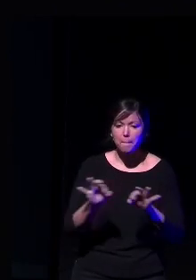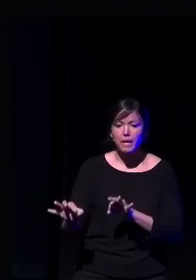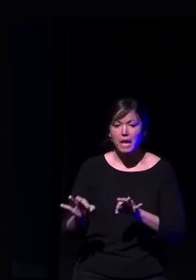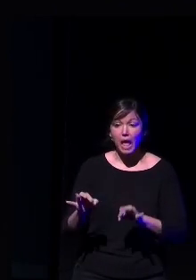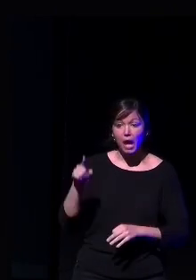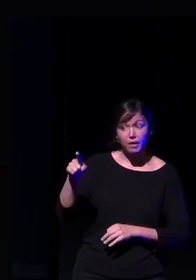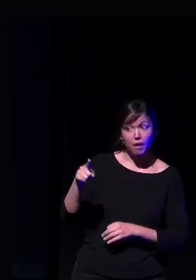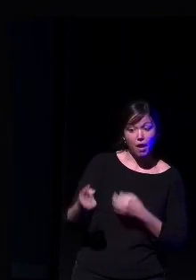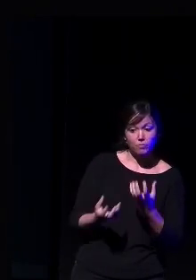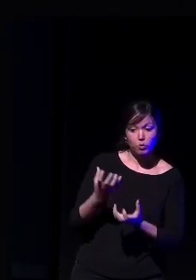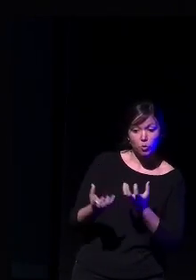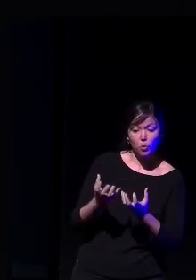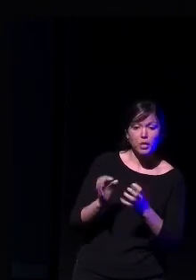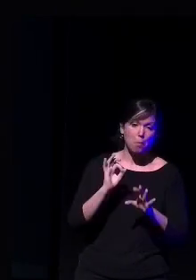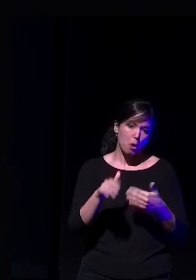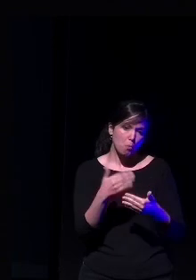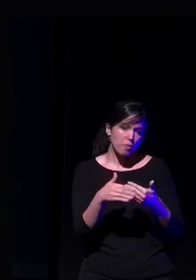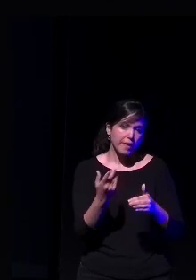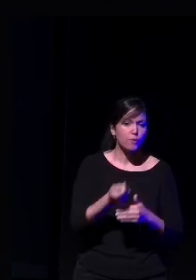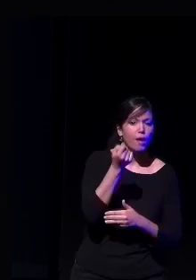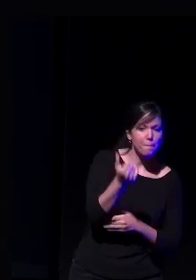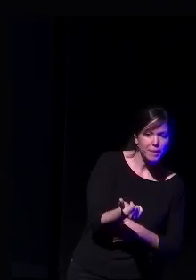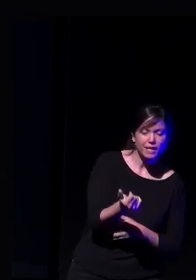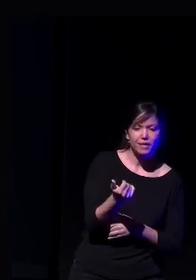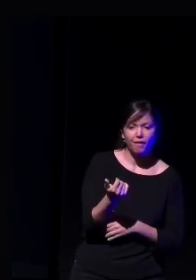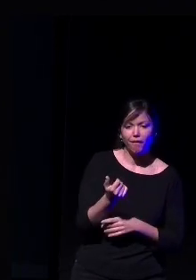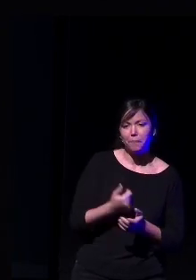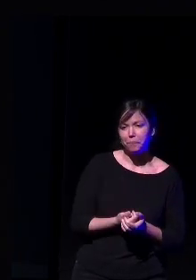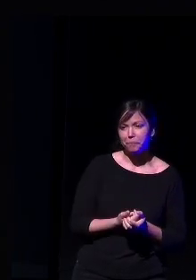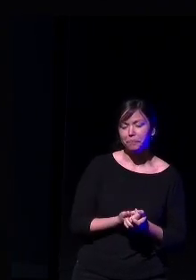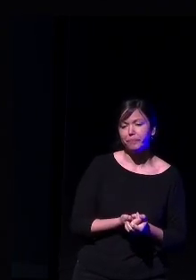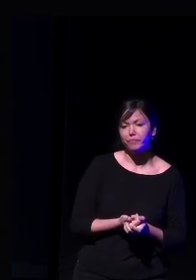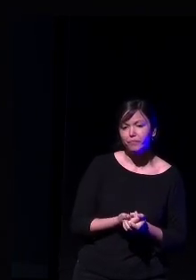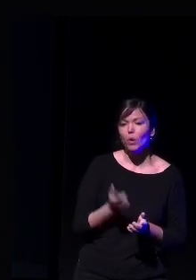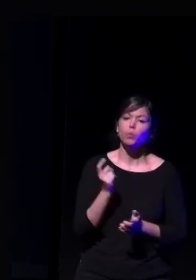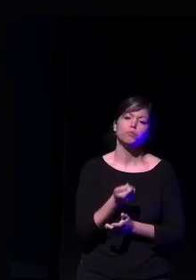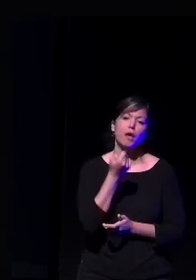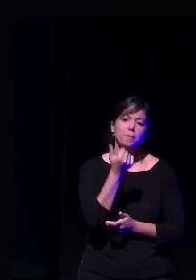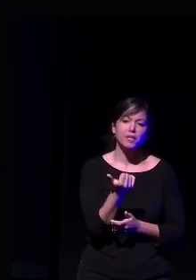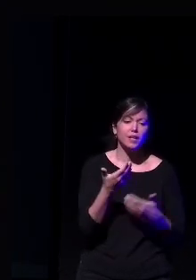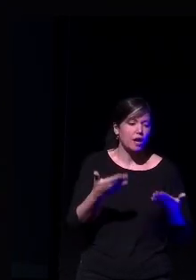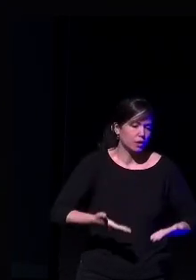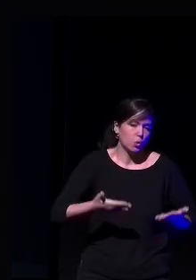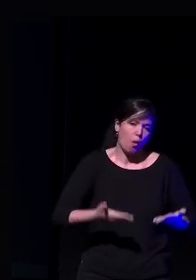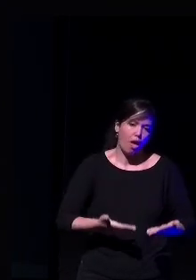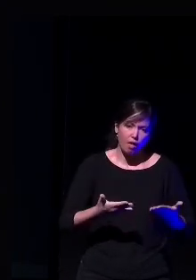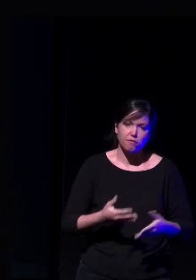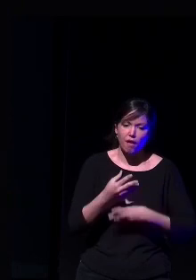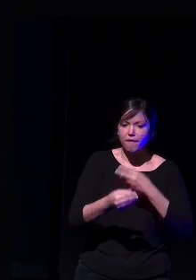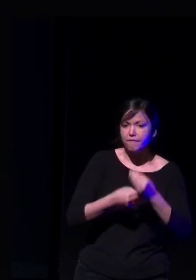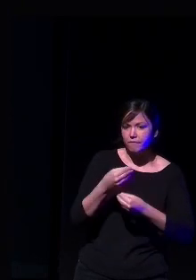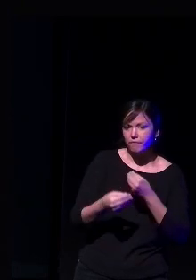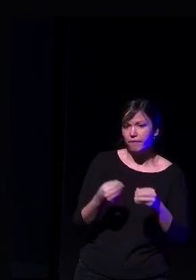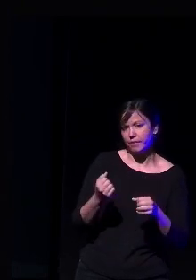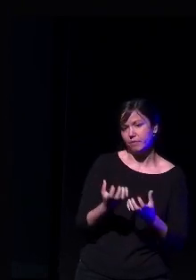més o menys feien, una miqueta més moderna, una miqueta més desgraçada, una miqueta més actual.